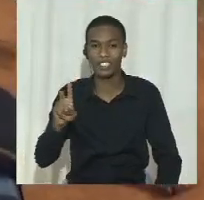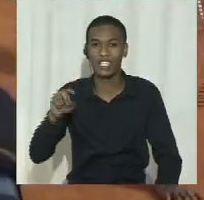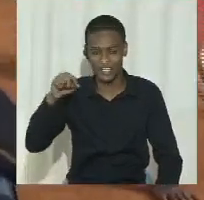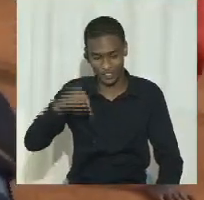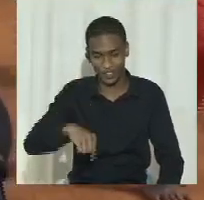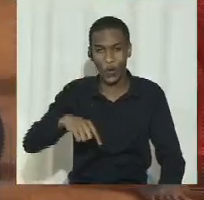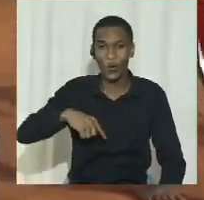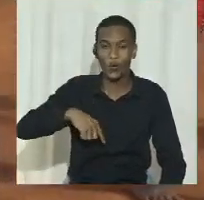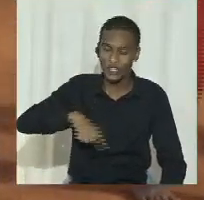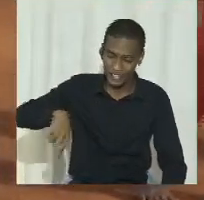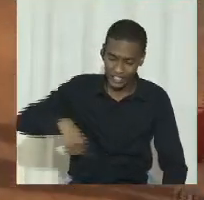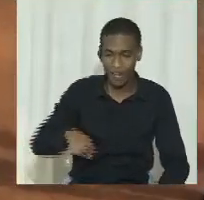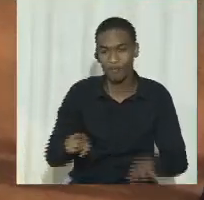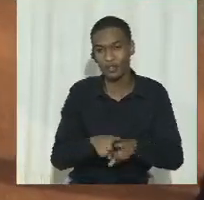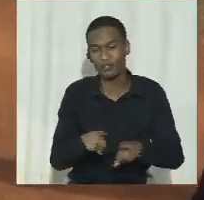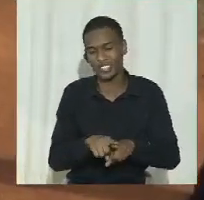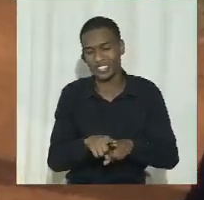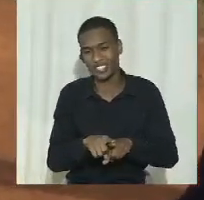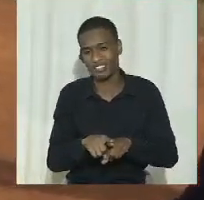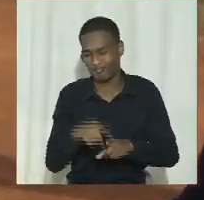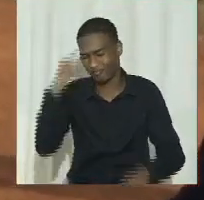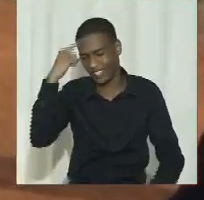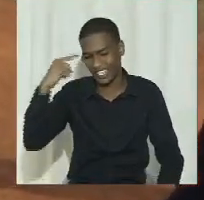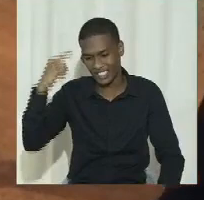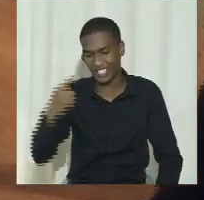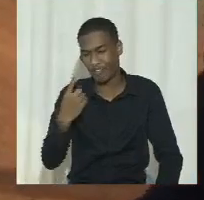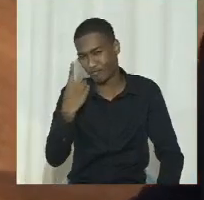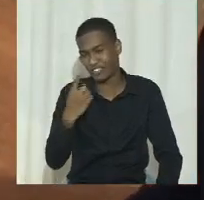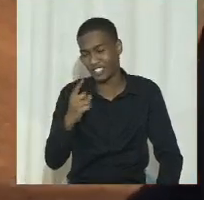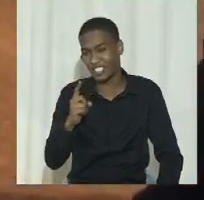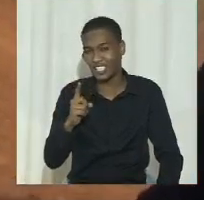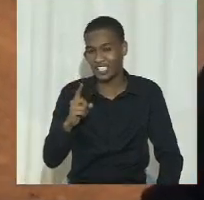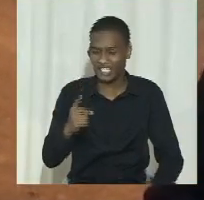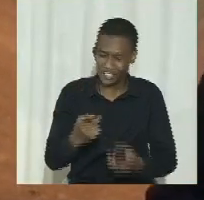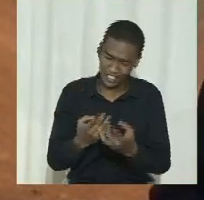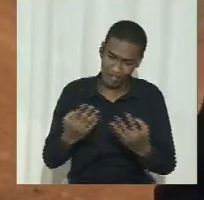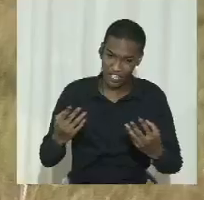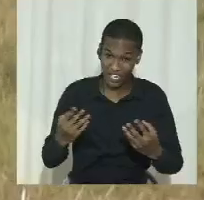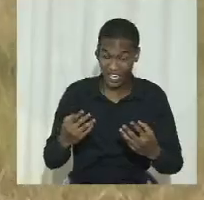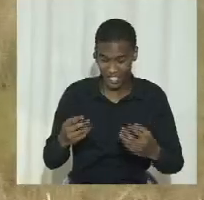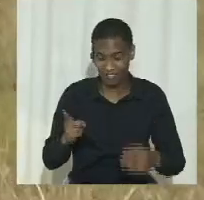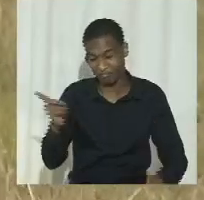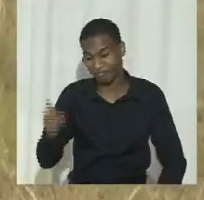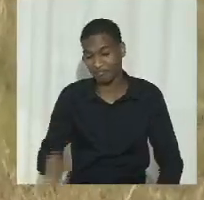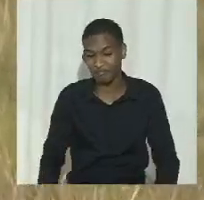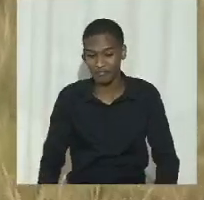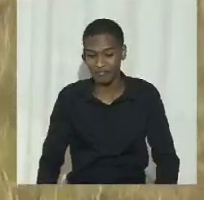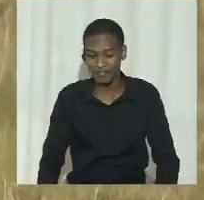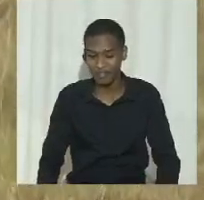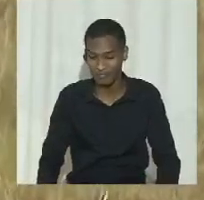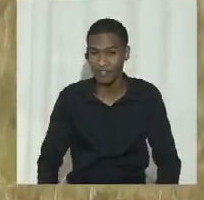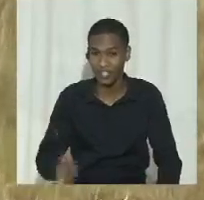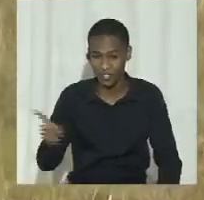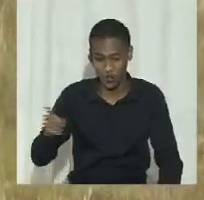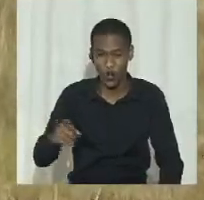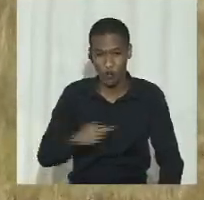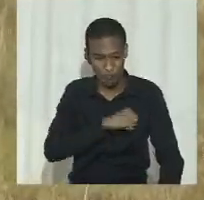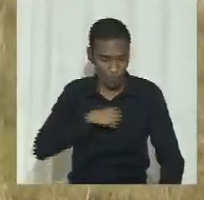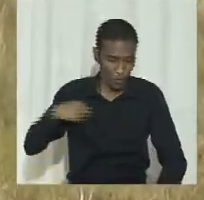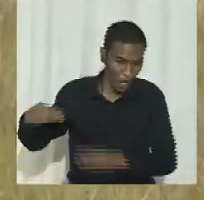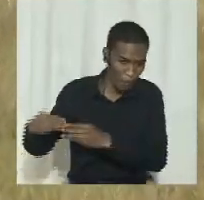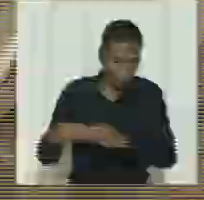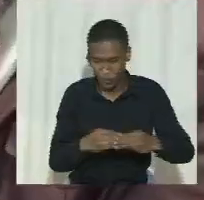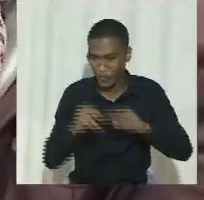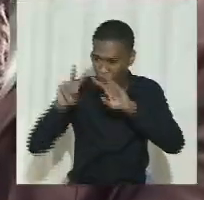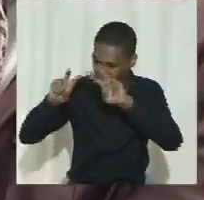tsy misy hoe menace ho azon'ny mponina ety. fantatra fa itony fanadiadiana lalina